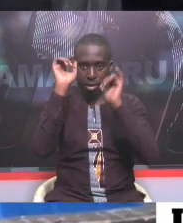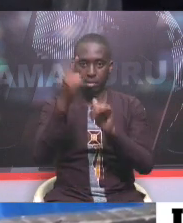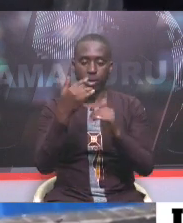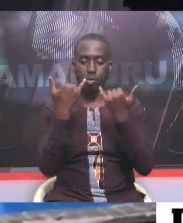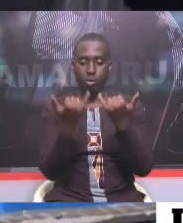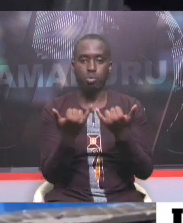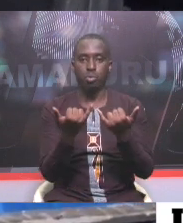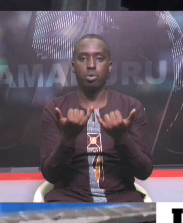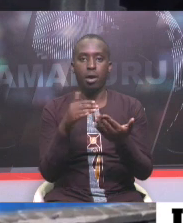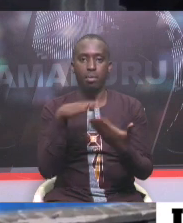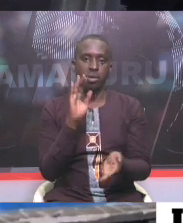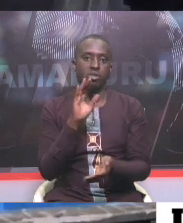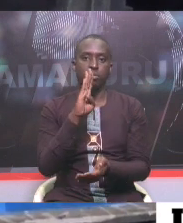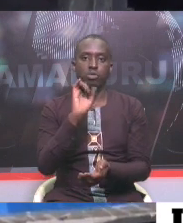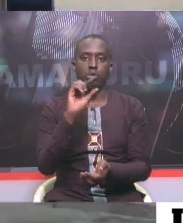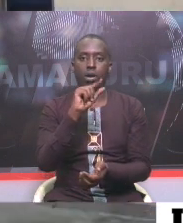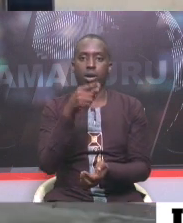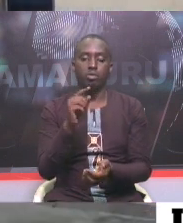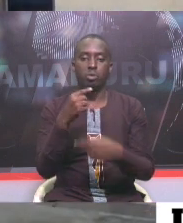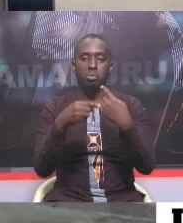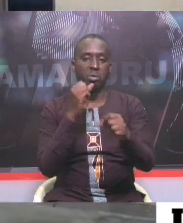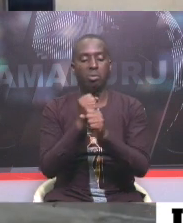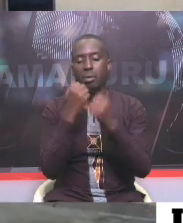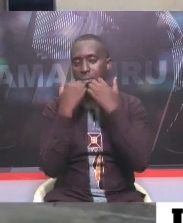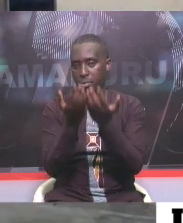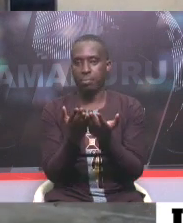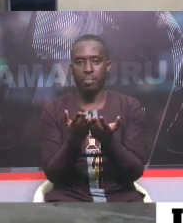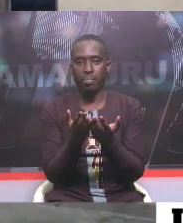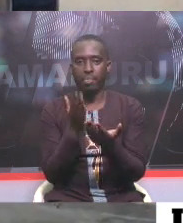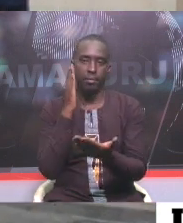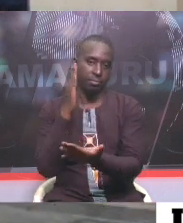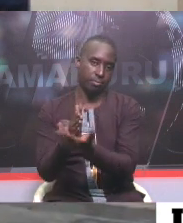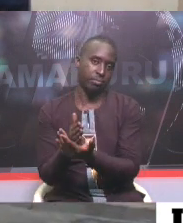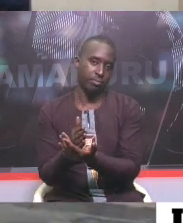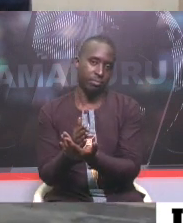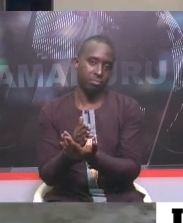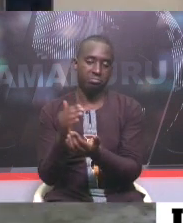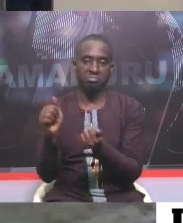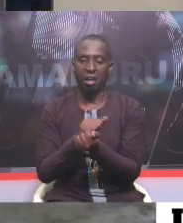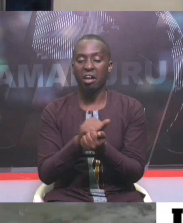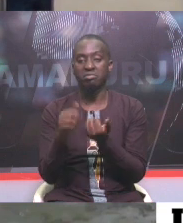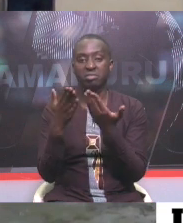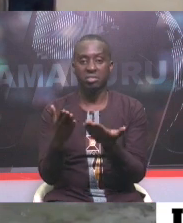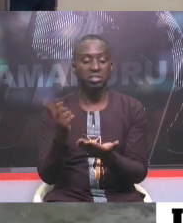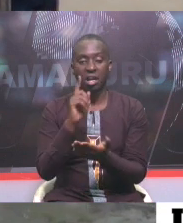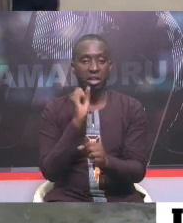None ubu ngo abenshi izi biyogazi ntizigikora. Biyogazi yarahagaze byarapfuye